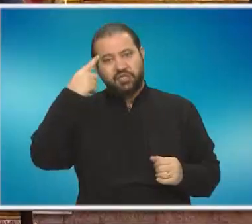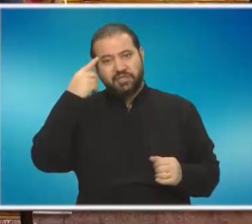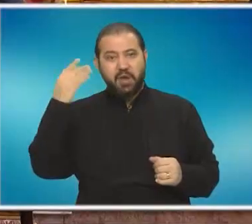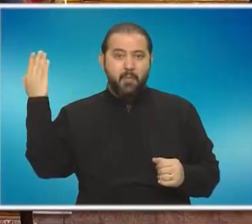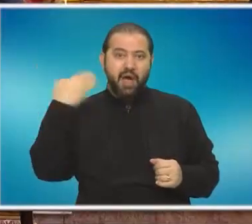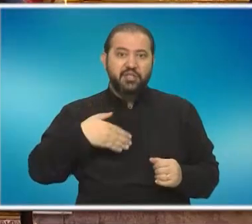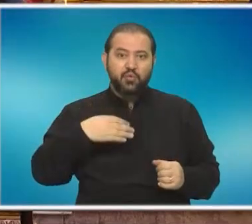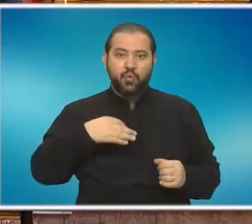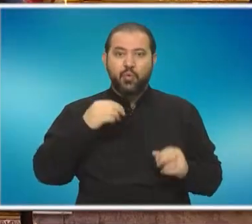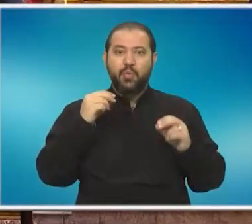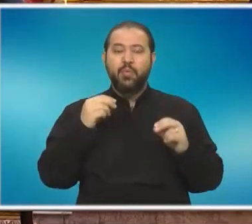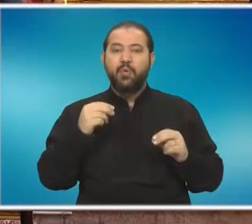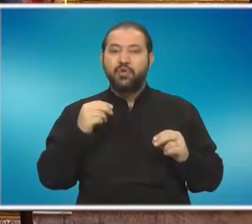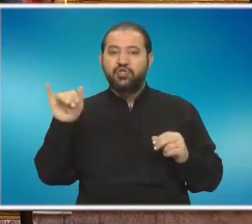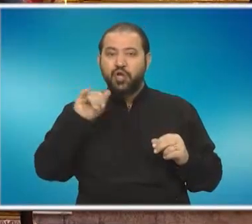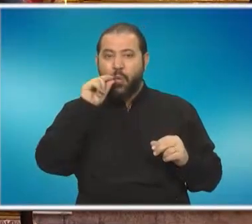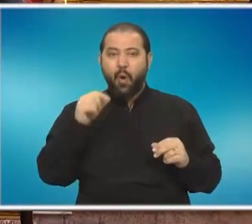martirul mărturisea